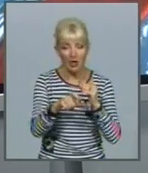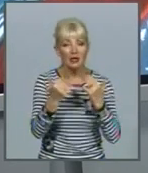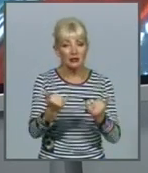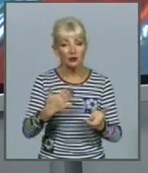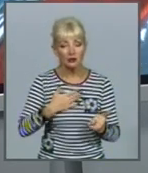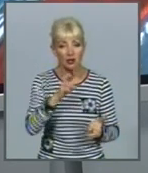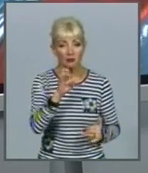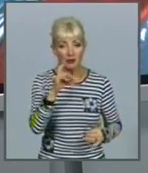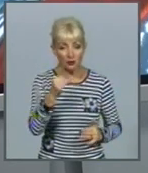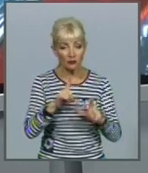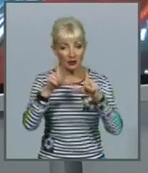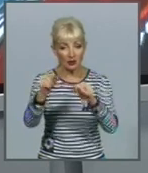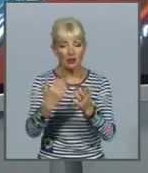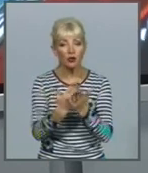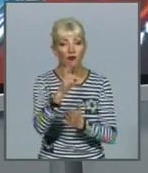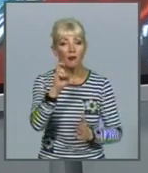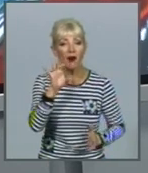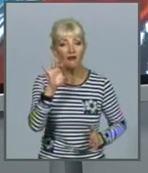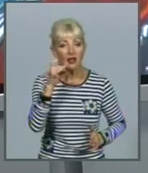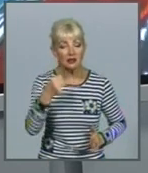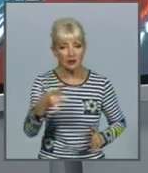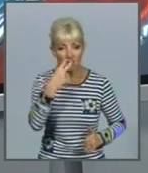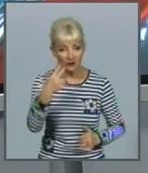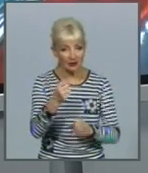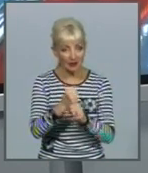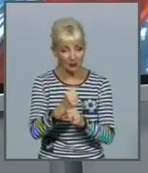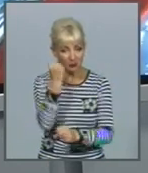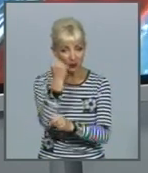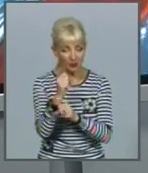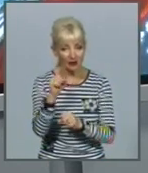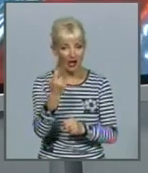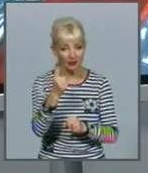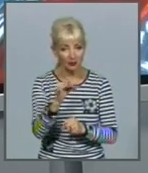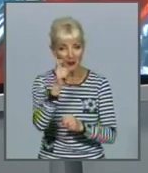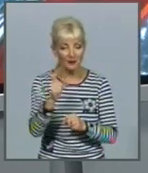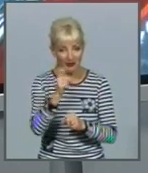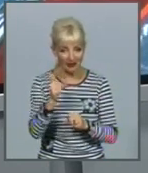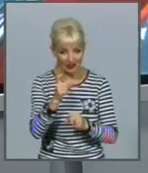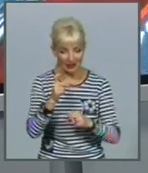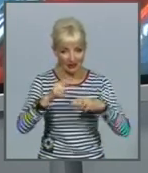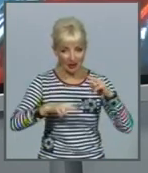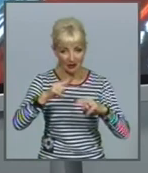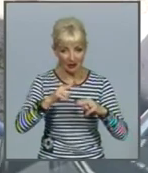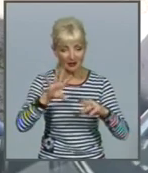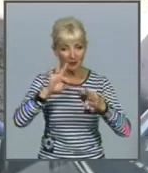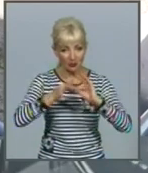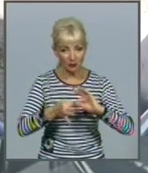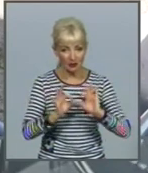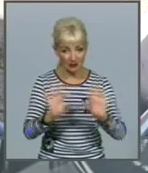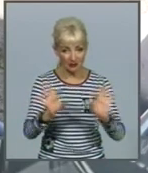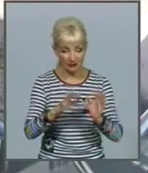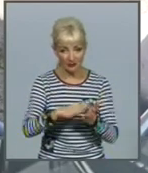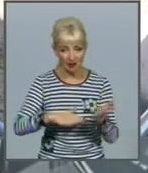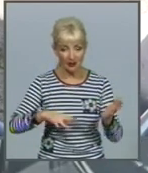у Новобаварському районі, бачив роботу шляховиків на одному з об'єктів будівництва. Всі подробиці у його сюжеті.